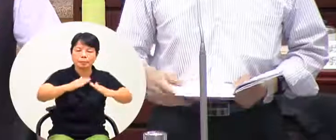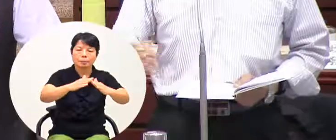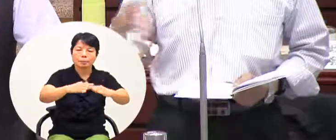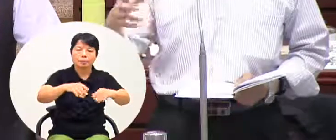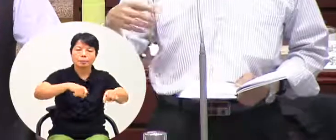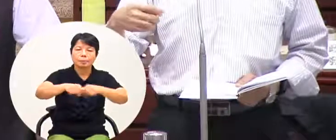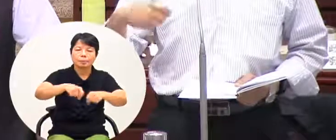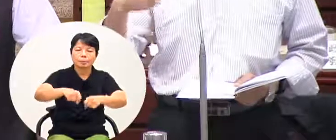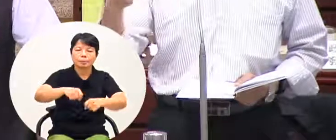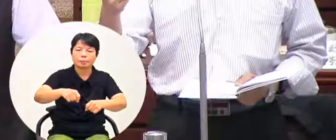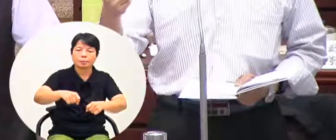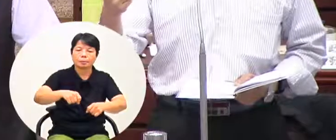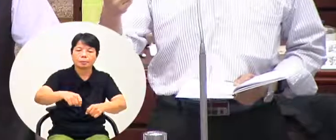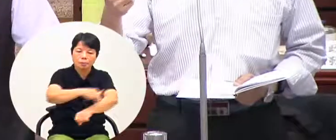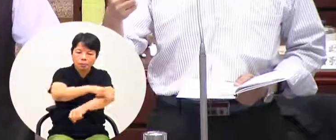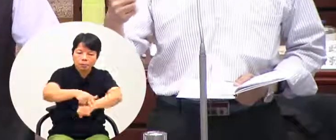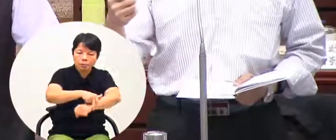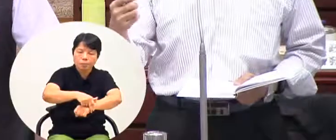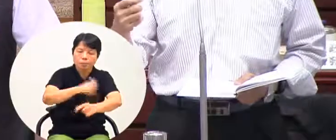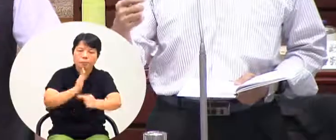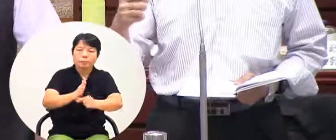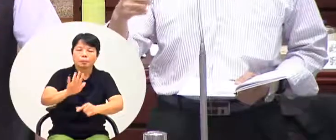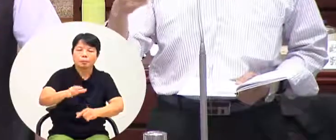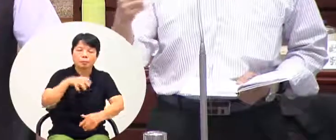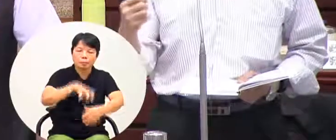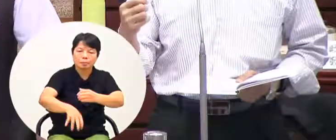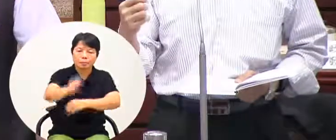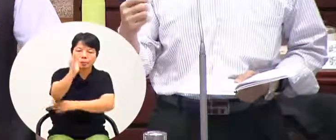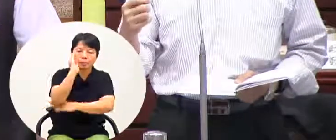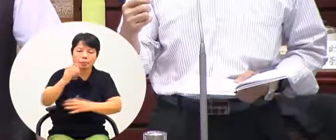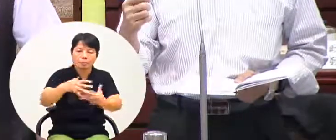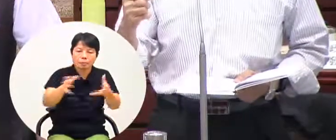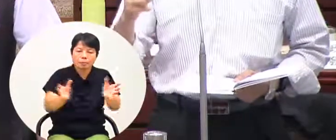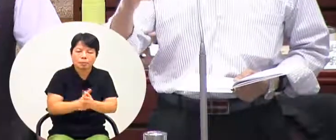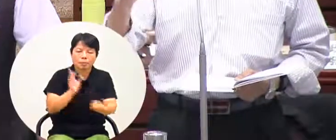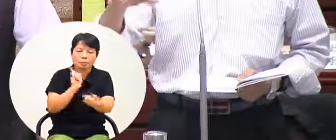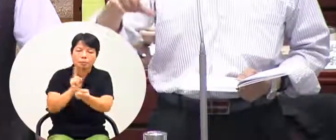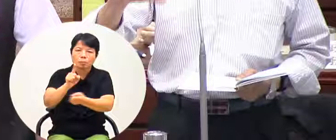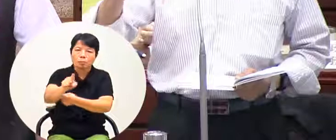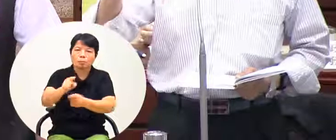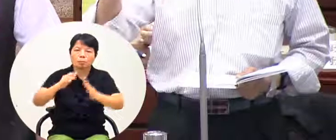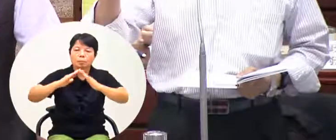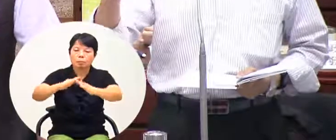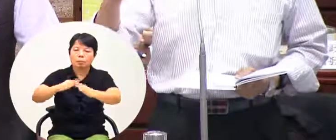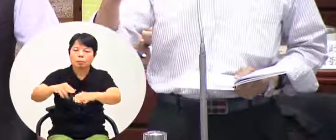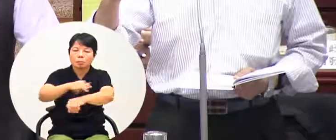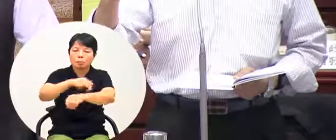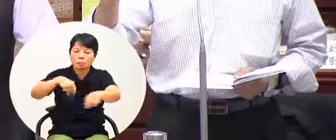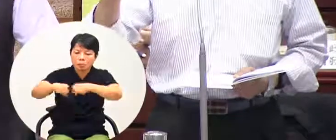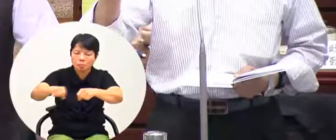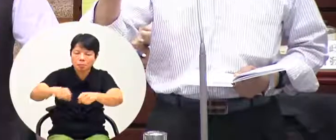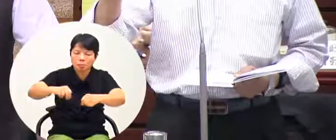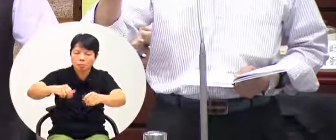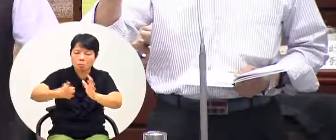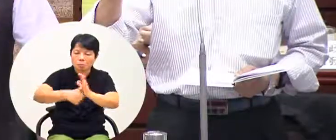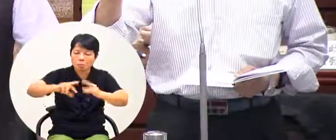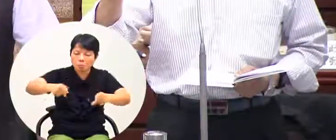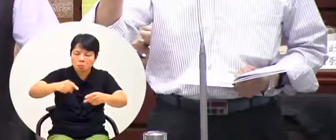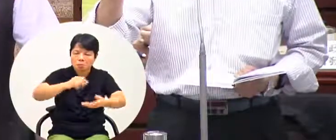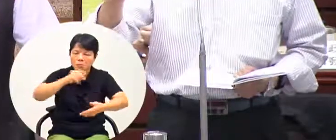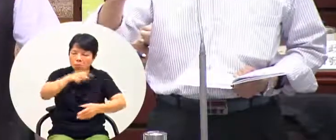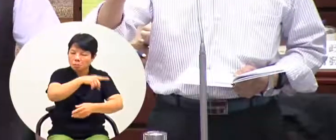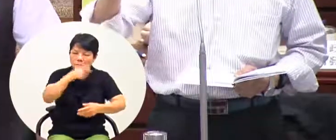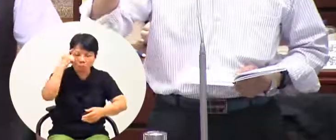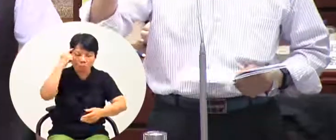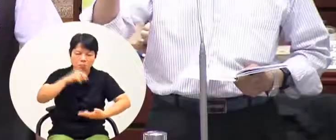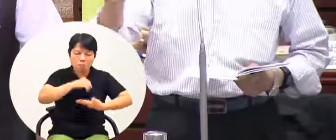啊，因为内政部一直对于这个都市计划的变更，它有相当的意见啊，所以都市计划没有过的话，那